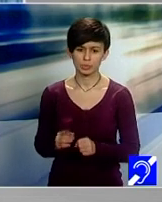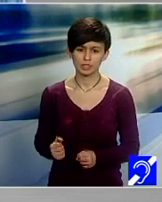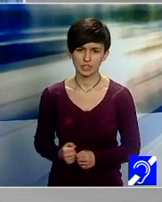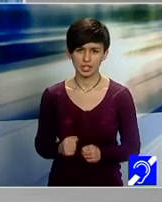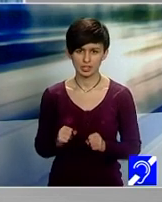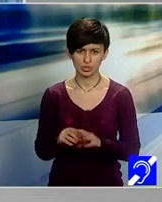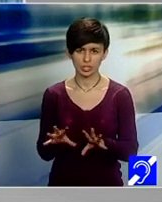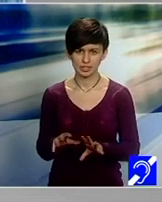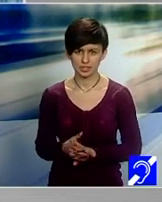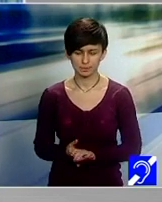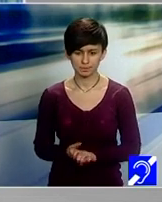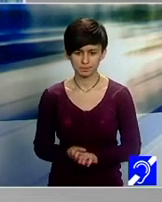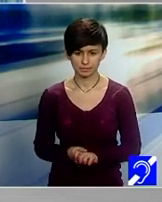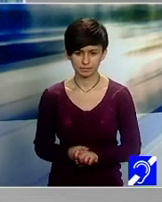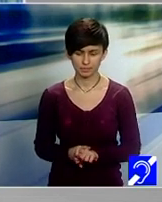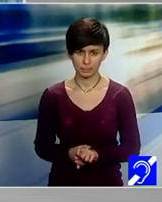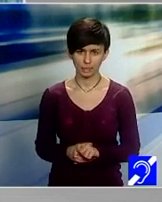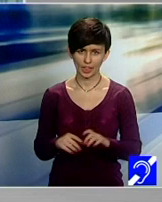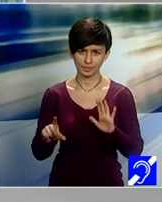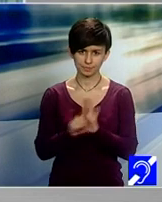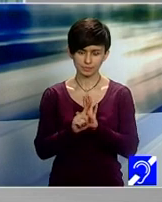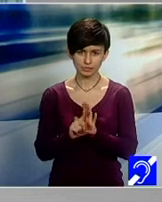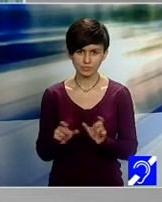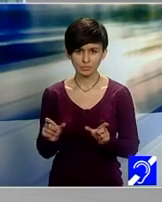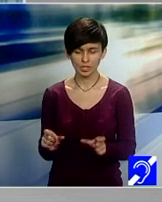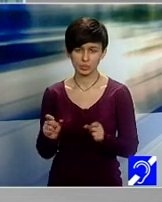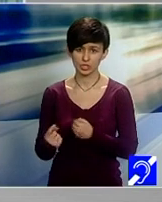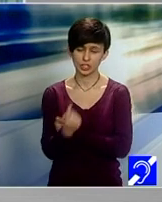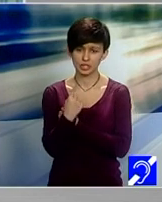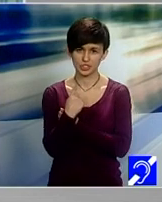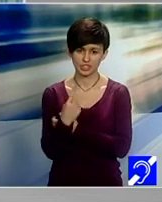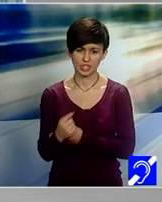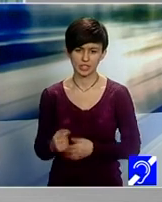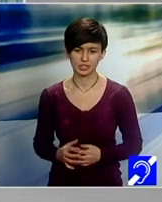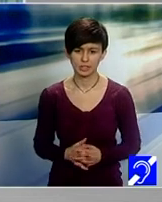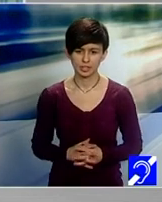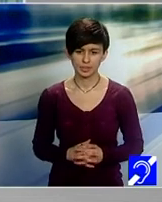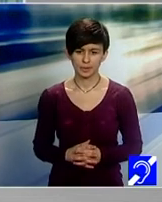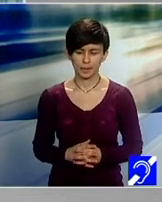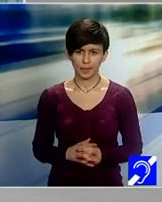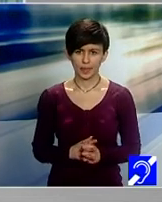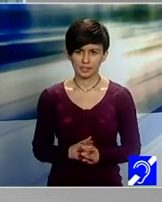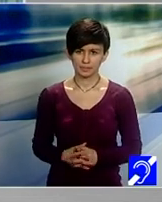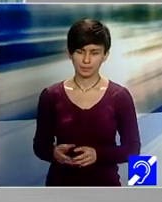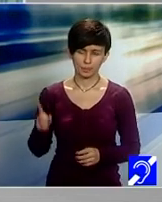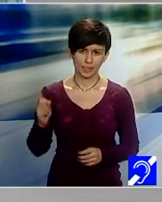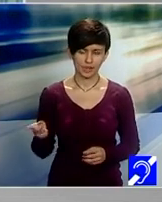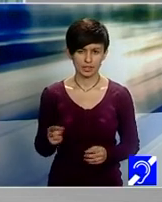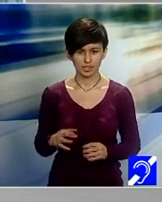Într-adevăr, legea te protejează pe tine ca și client. Ar trebui să simțim o liniște ca